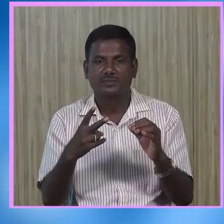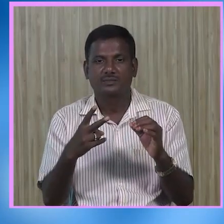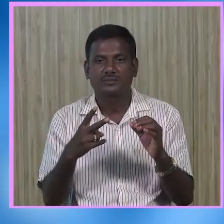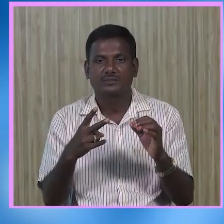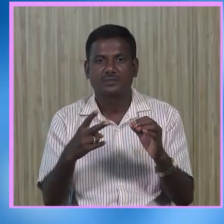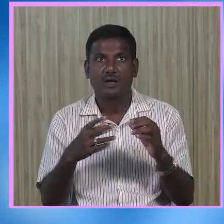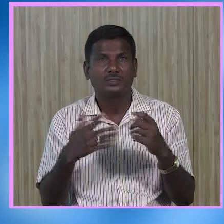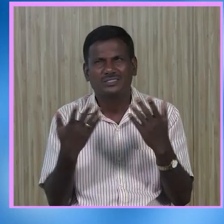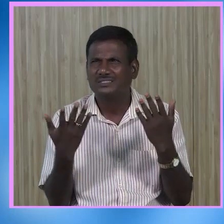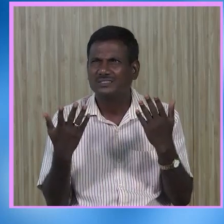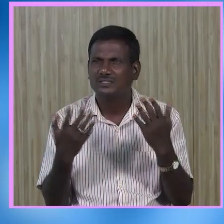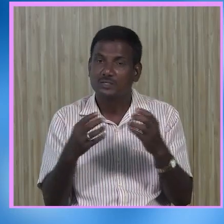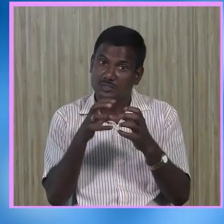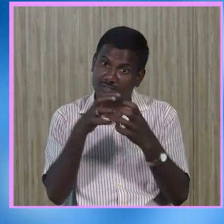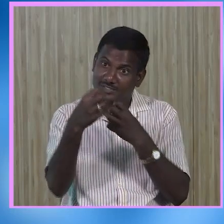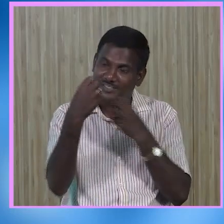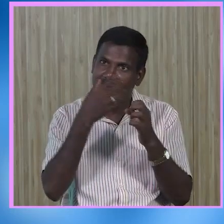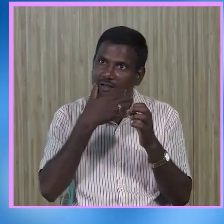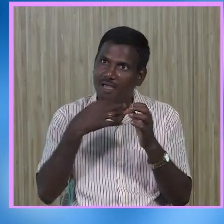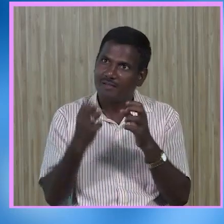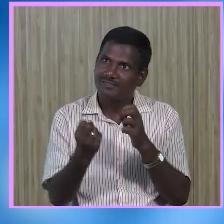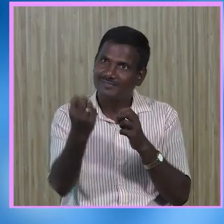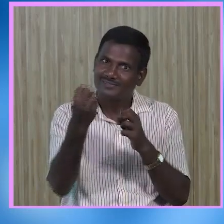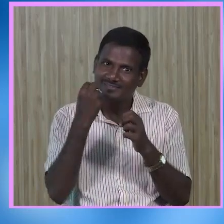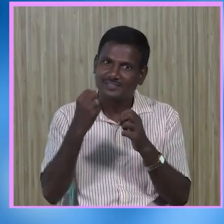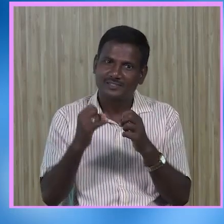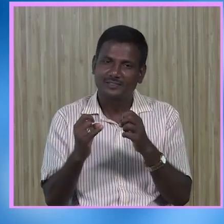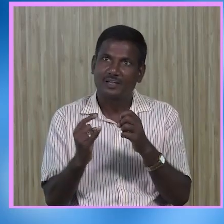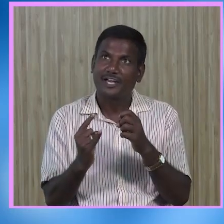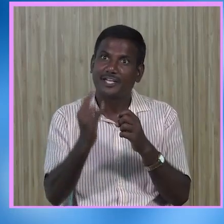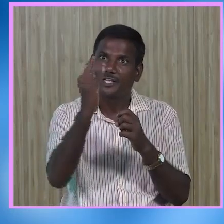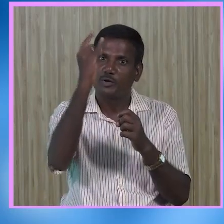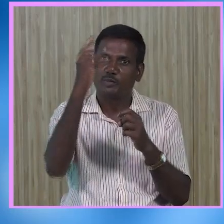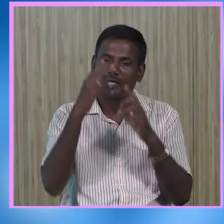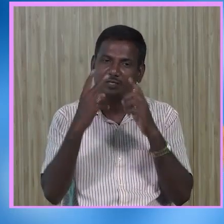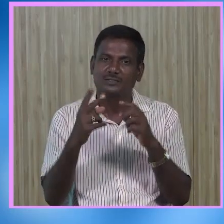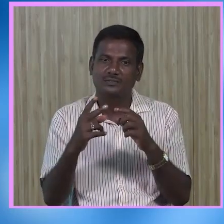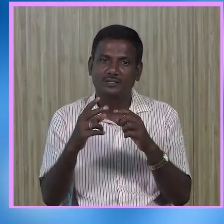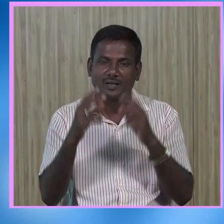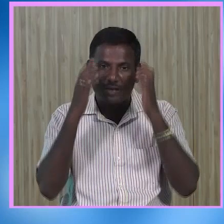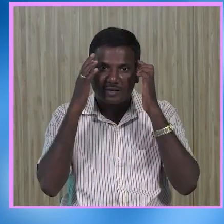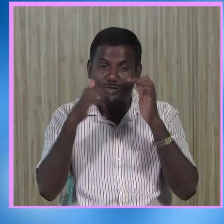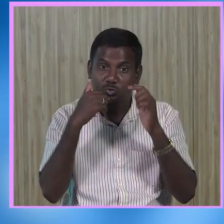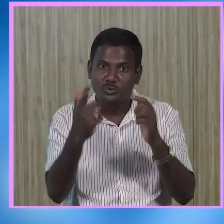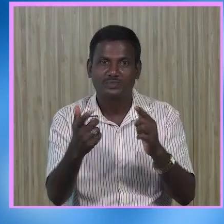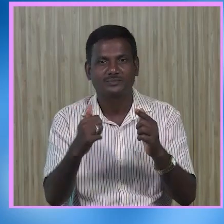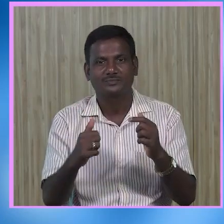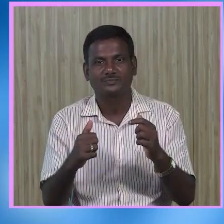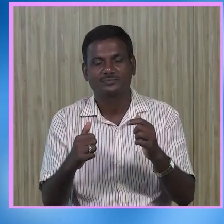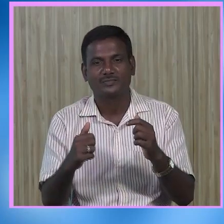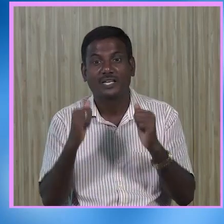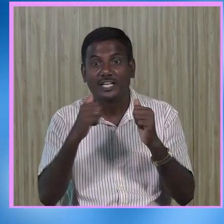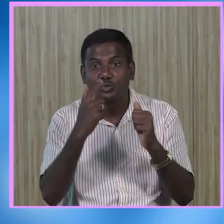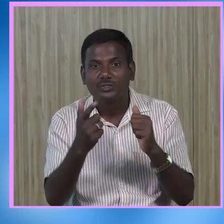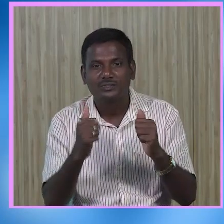ஒரு ஒரு ஆச்சரியம், ஒரு ஈர்ப்பு, ராக்கெட்டுகளை ஏவுற மாதிரி இருக்குது. அப்போ அங்கே இருந்தவங்க சொல்கிறாங்க,